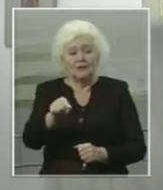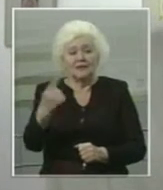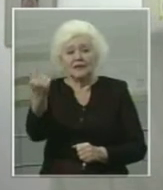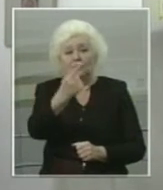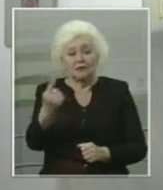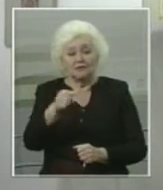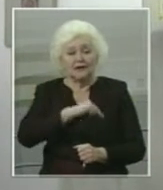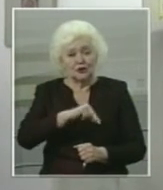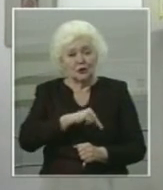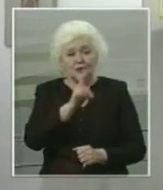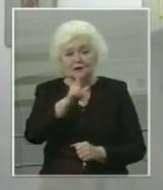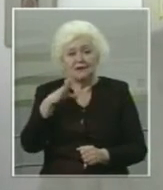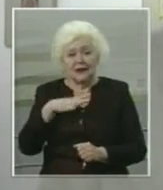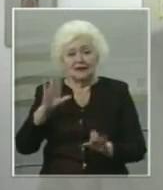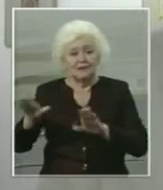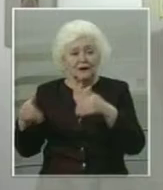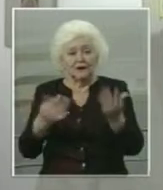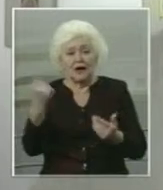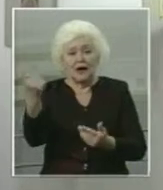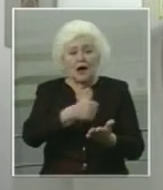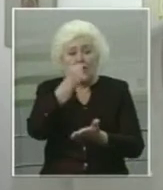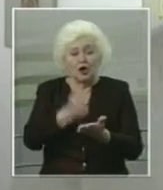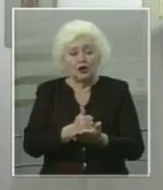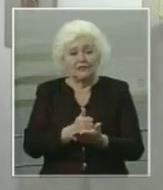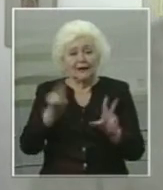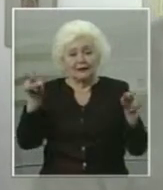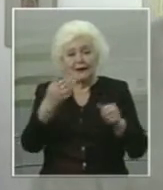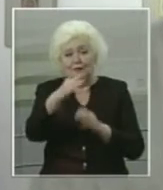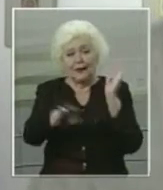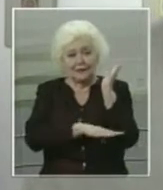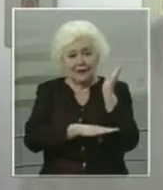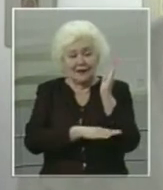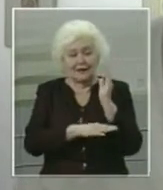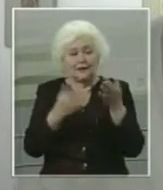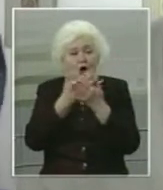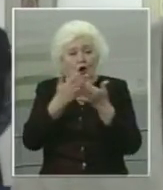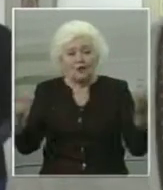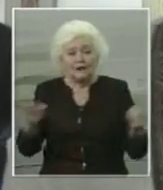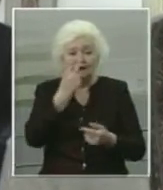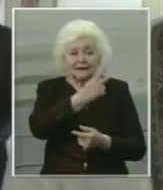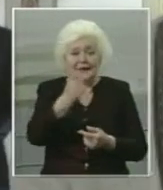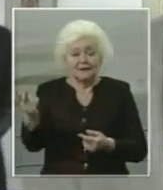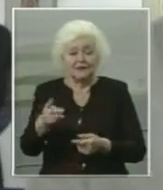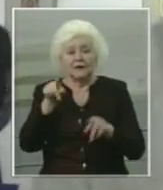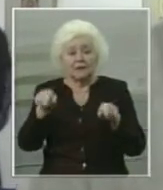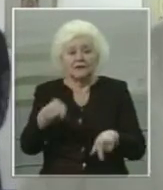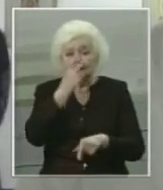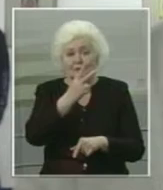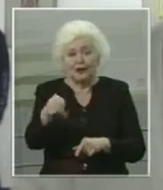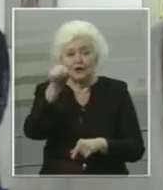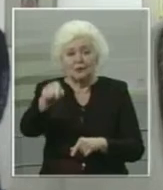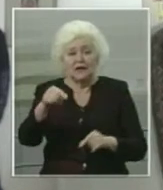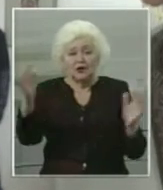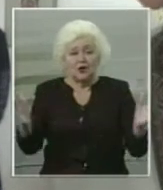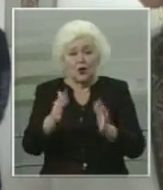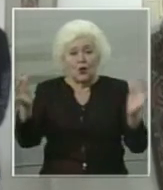її робіт, які були, і це основна тема її, це дерево, так? Але дерево в різних виглядах, і ми це бачимо і в її